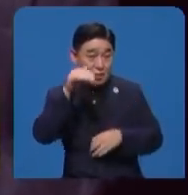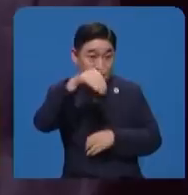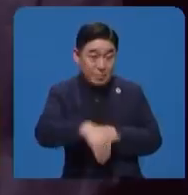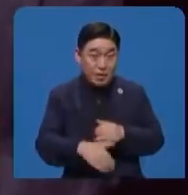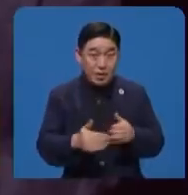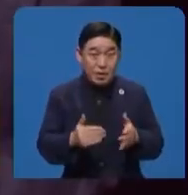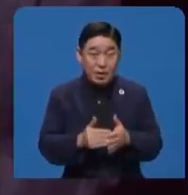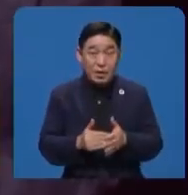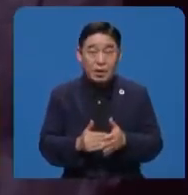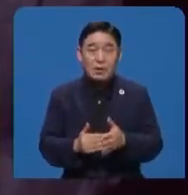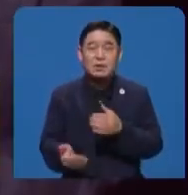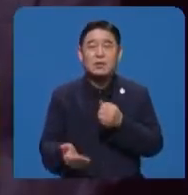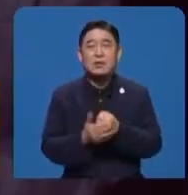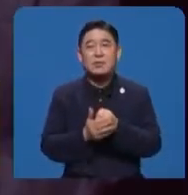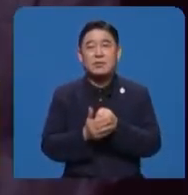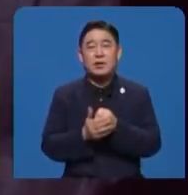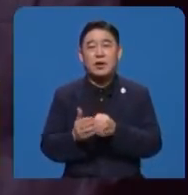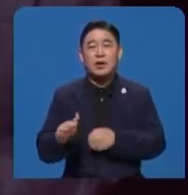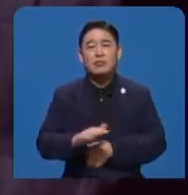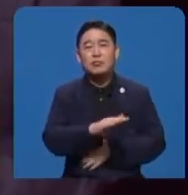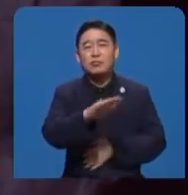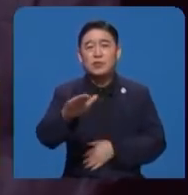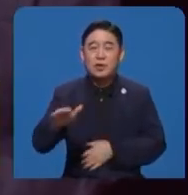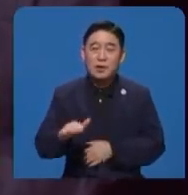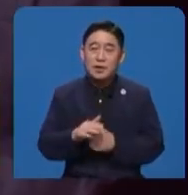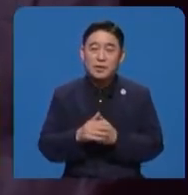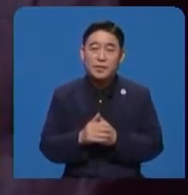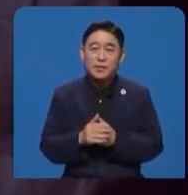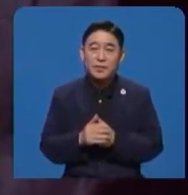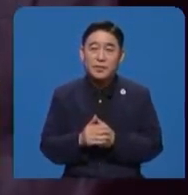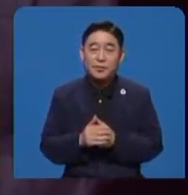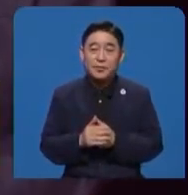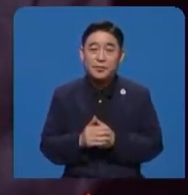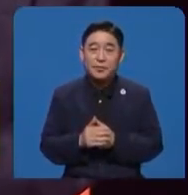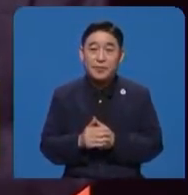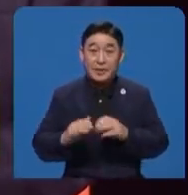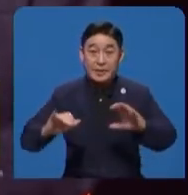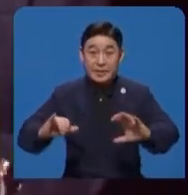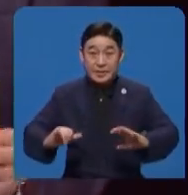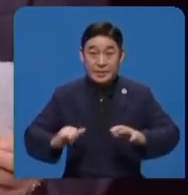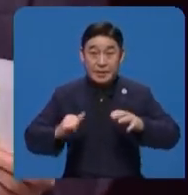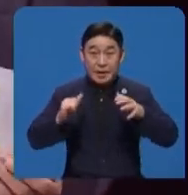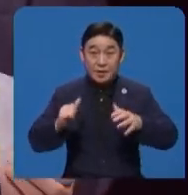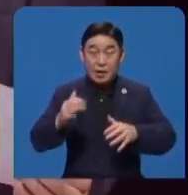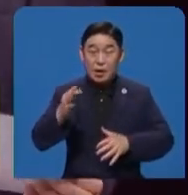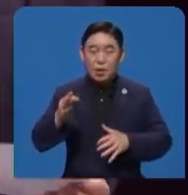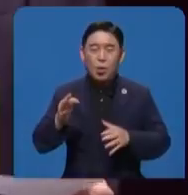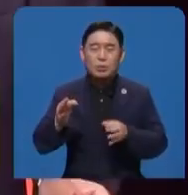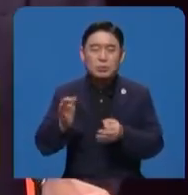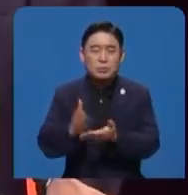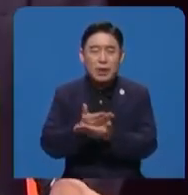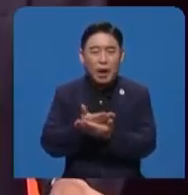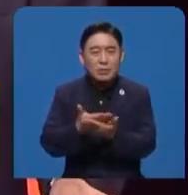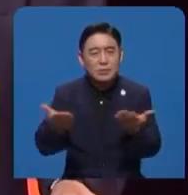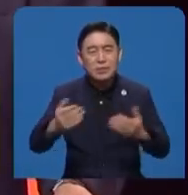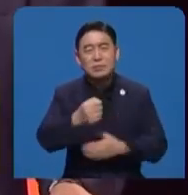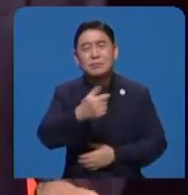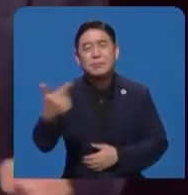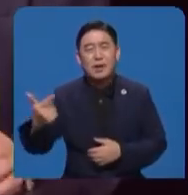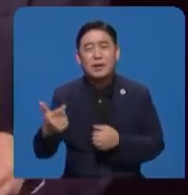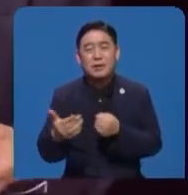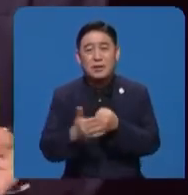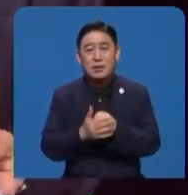붕괴가 됐거든요. 그렇죠. 그러니까 이게 우리가 지금 전 세계적으로 돈이 너무 많이 풀리고